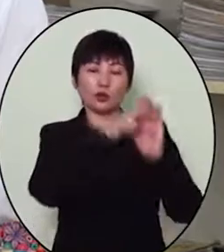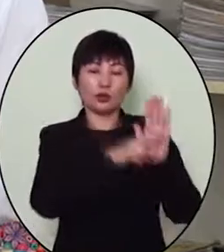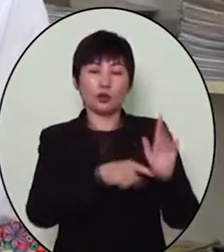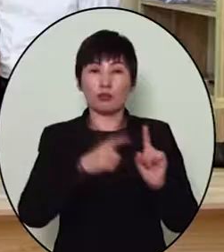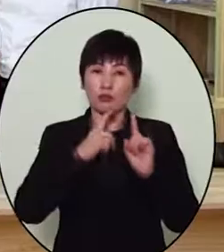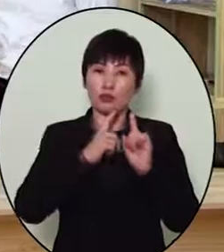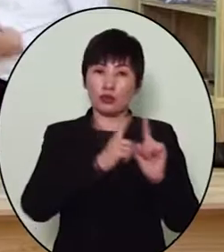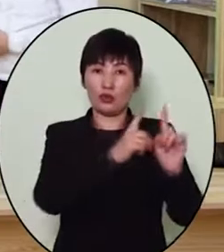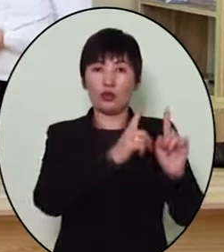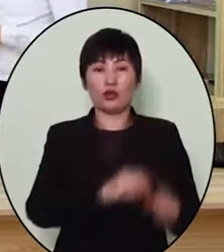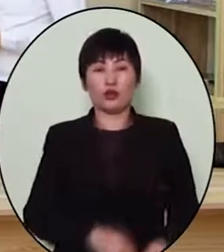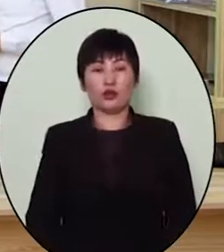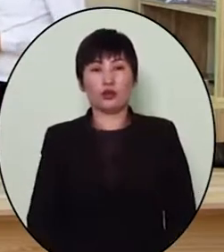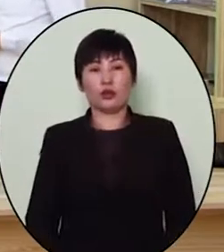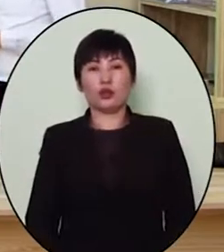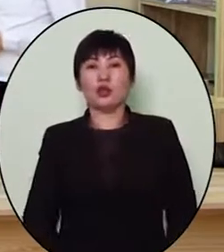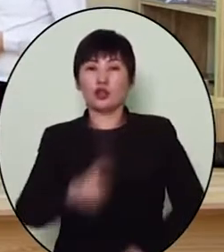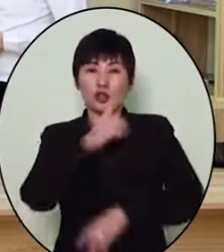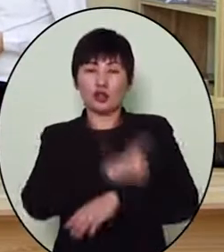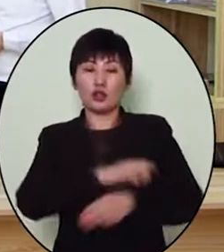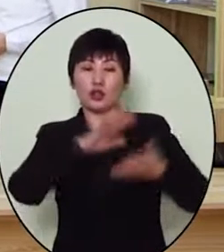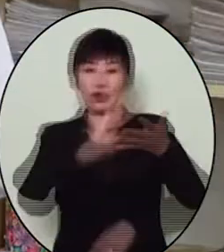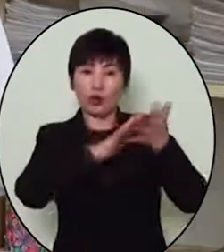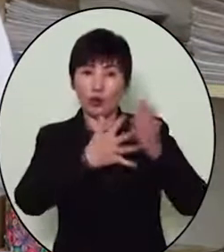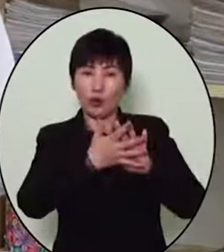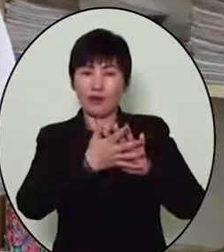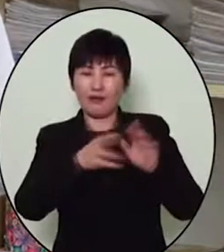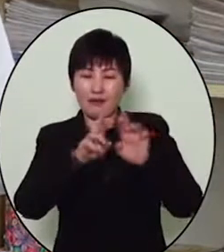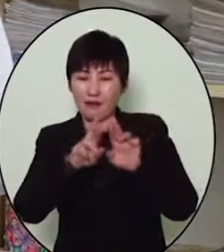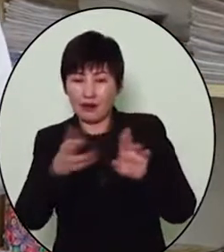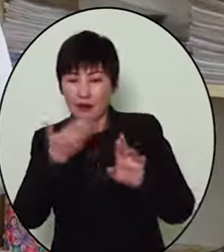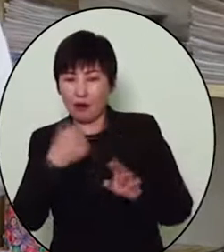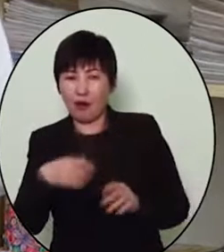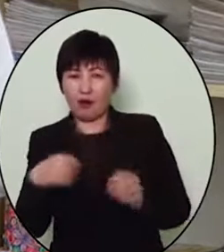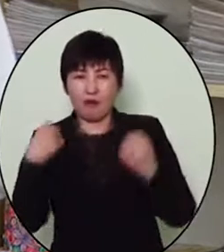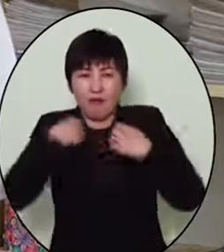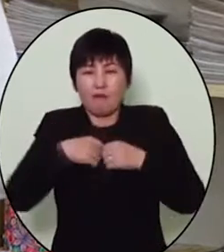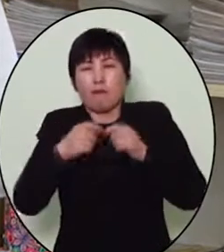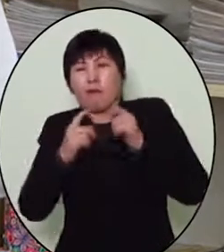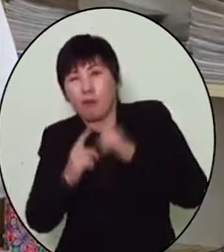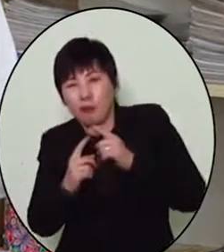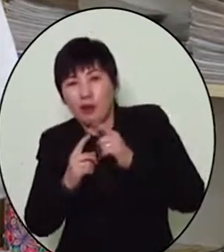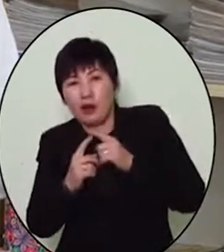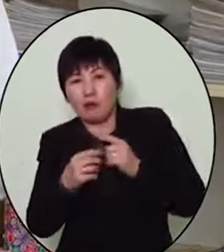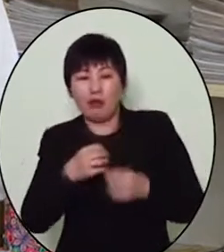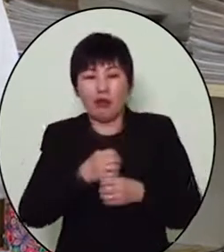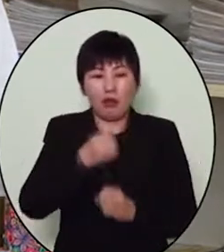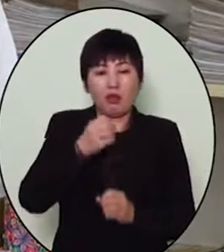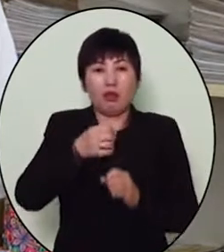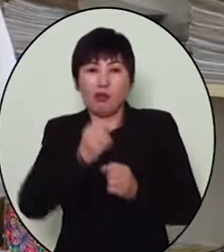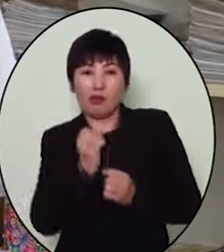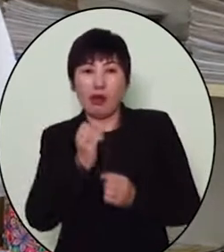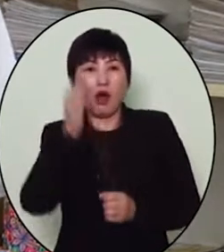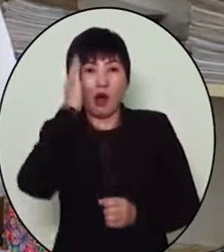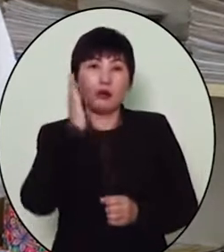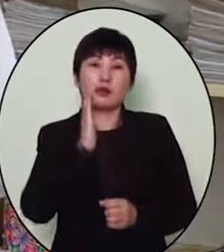зохиоцгоё. Мөн бид хичээлийнхээ хуваарийг ялгахгүй хүнд цүнхүүрэх юм бол бидний нуруу